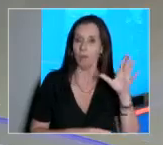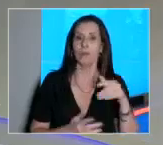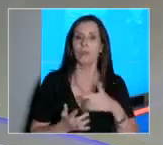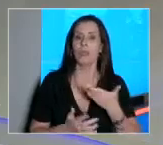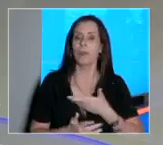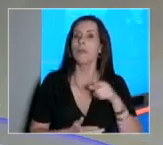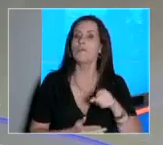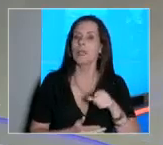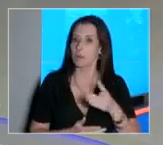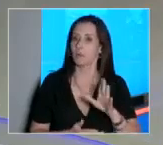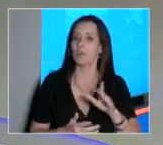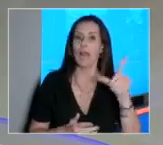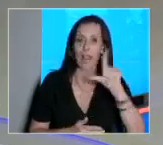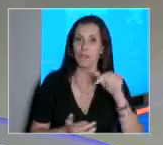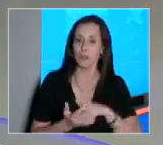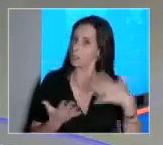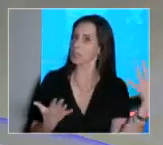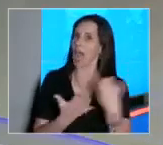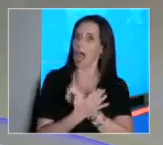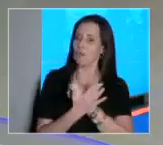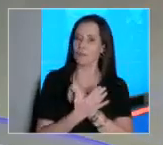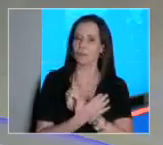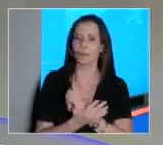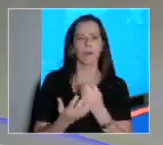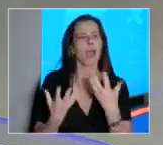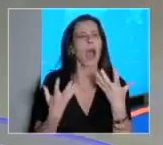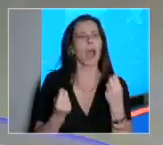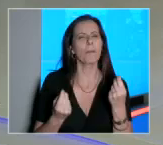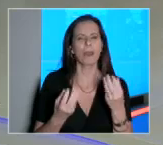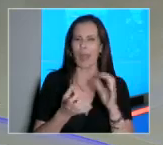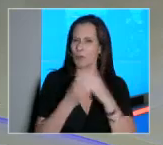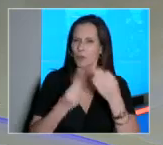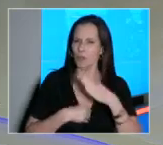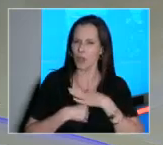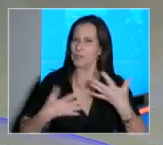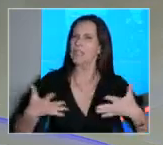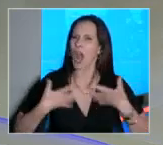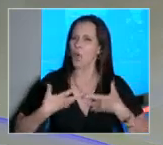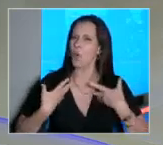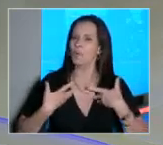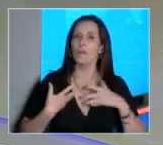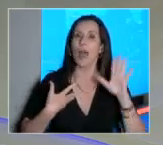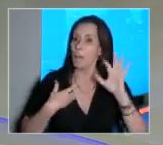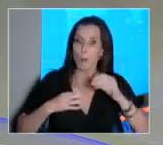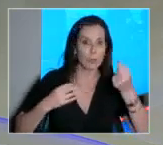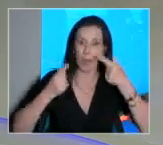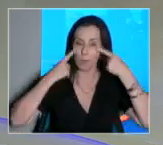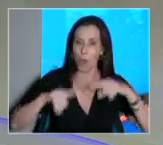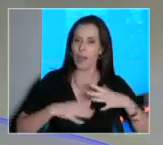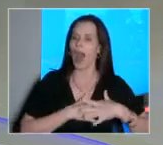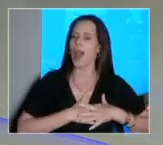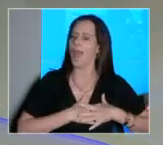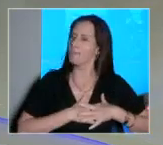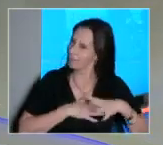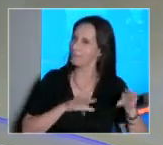בגמר, וזה קרה. ליברפול ניצחה. הרבה מאוד חברים טובים שלי צהלו אמש והתרגשו עד דמעות. הלב שלי